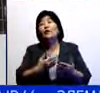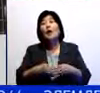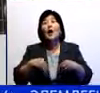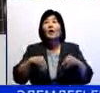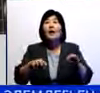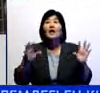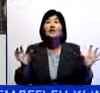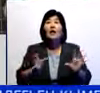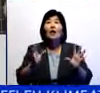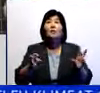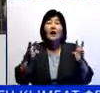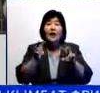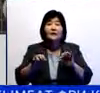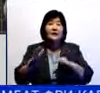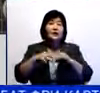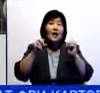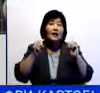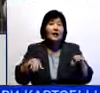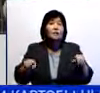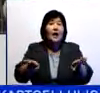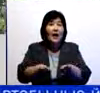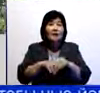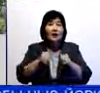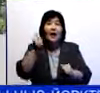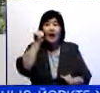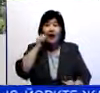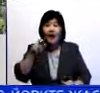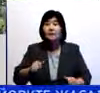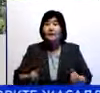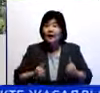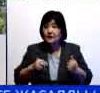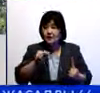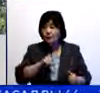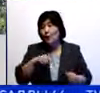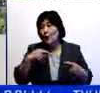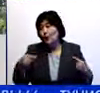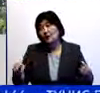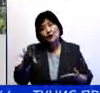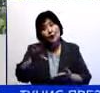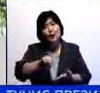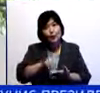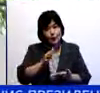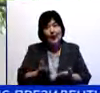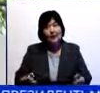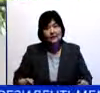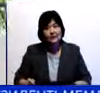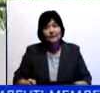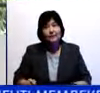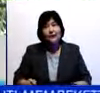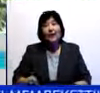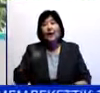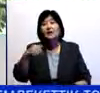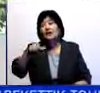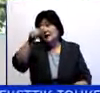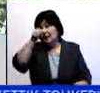Бақшаны баптауда ізденісі мен тәжірибесін қатар алып жүрген қарияның тынымсыз еңбегі өзгелерге үлгі боларлық. Шілденің